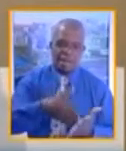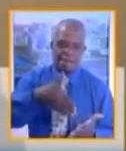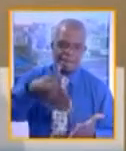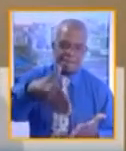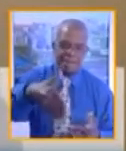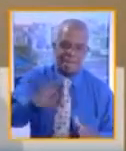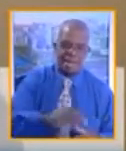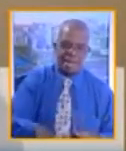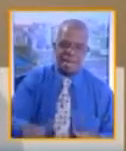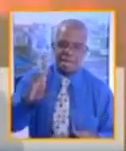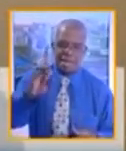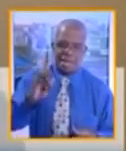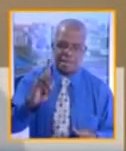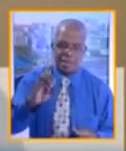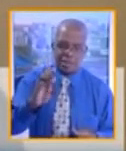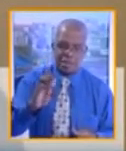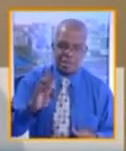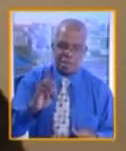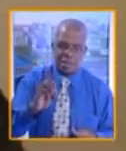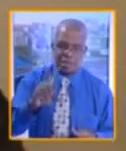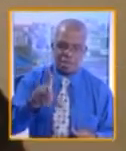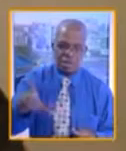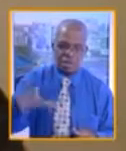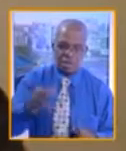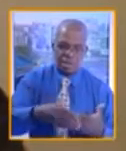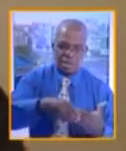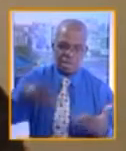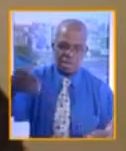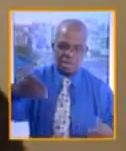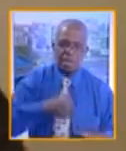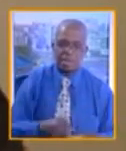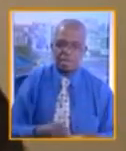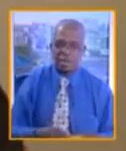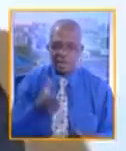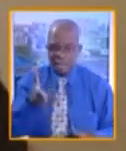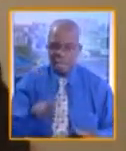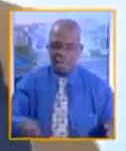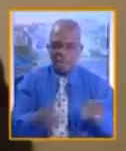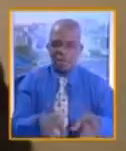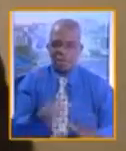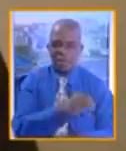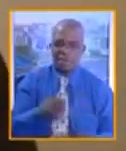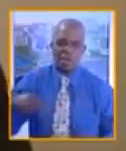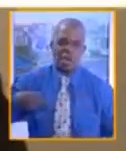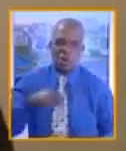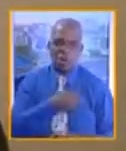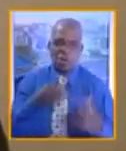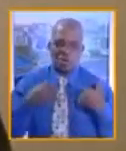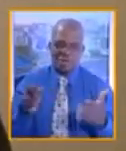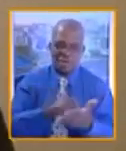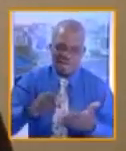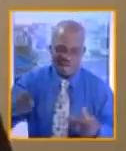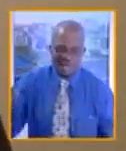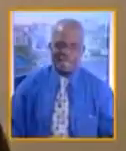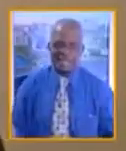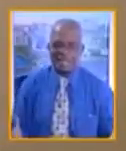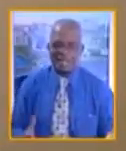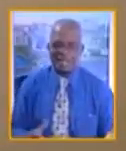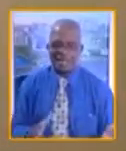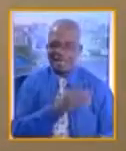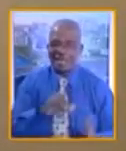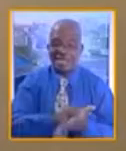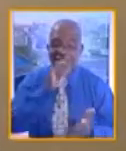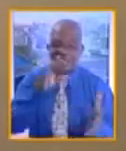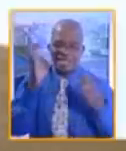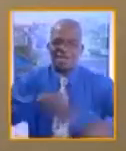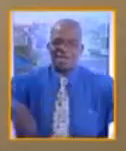milliards de dollars, dont une partie de restructuration de dettes. Là aussi, la souscription donc, a été importante, quasiment quatre fois